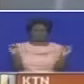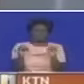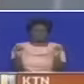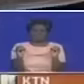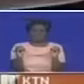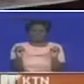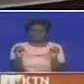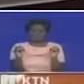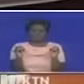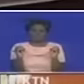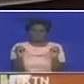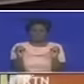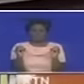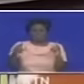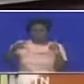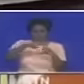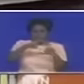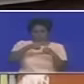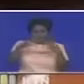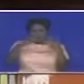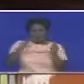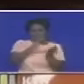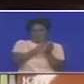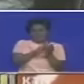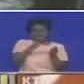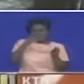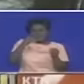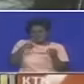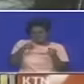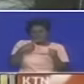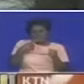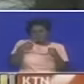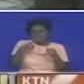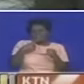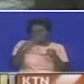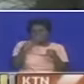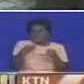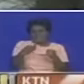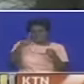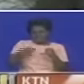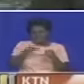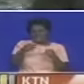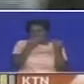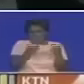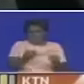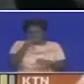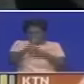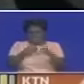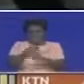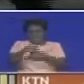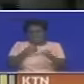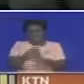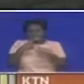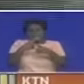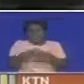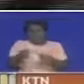kutangazwa. Takriban pakiti 200,000 huhitajika kukimu mahitaji ya uhaba wa damu kila mwaka. Lakini kulingana na takwimu